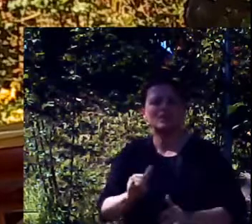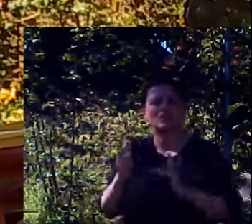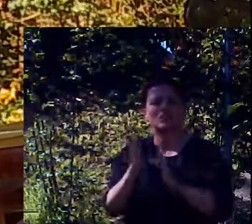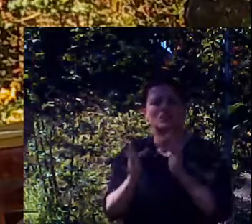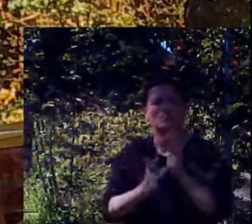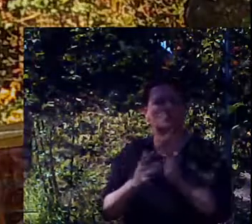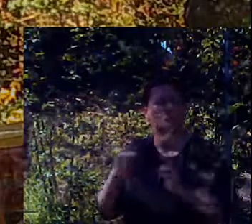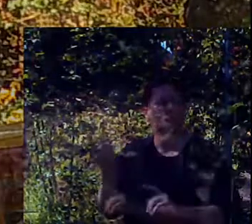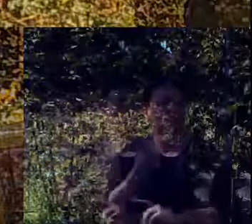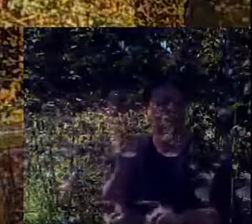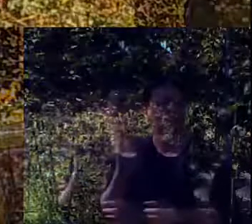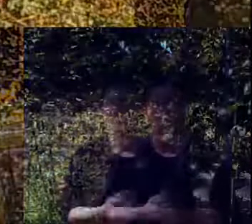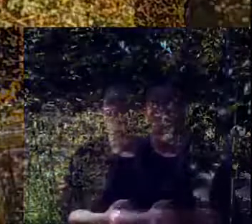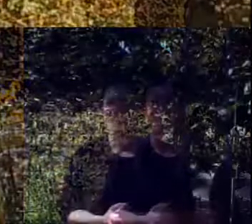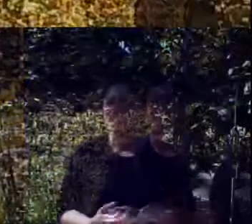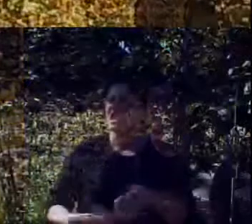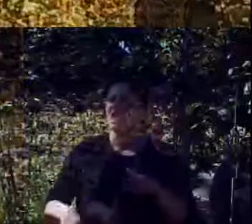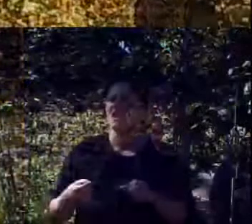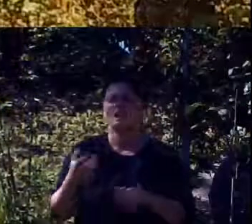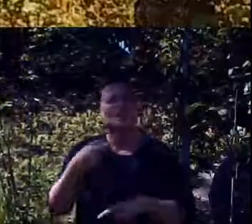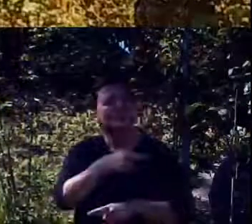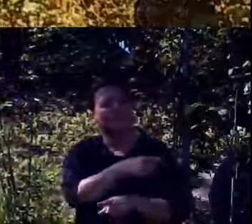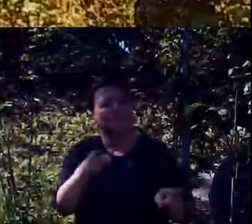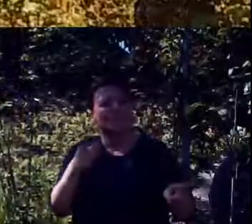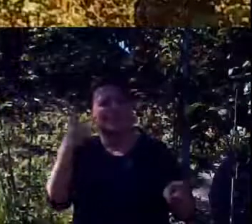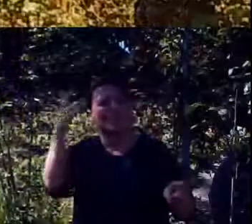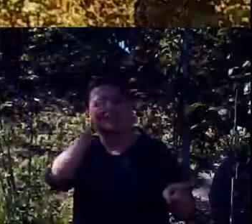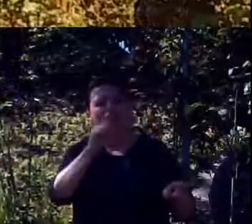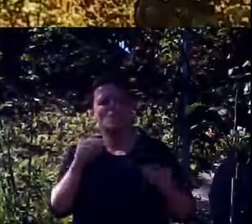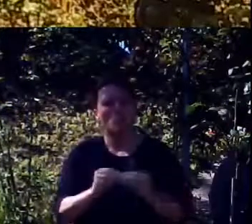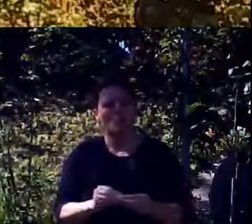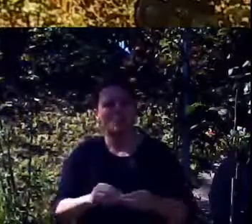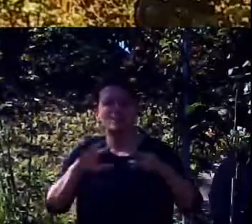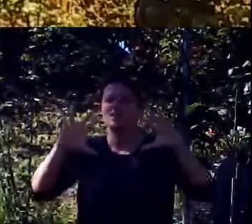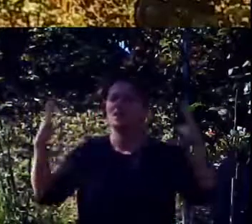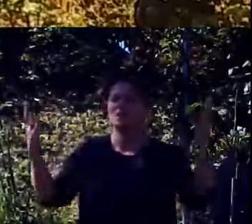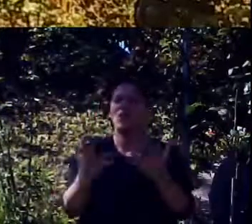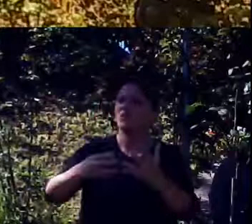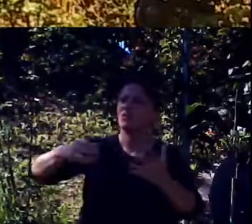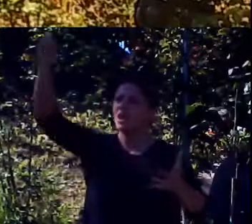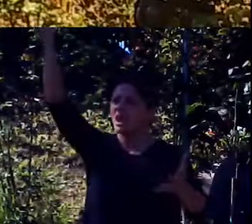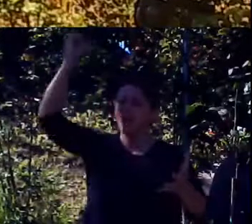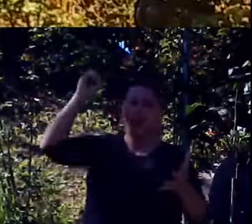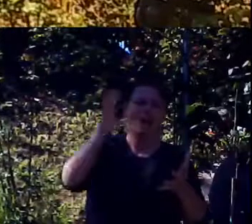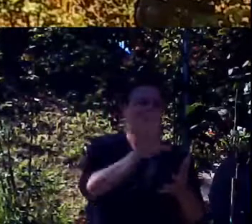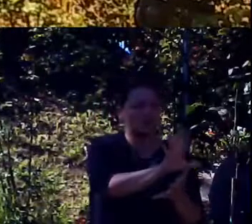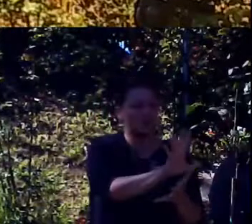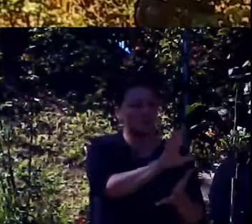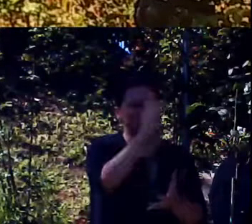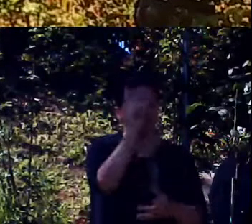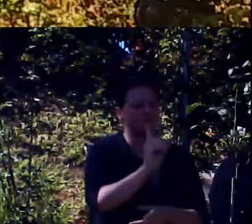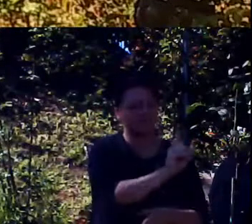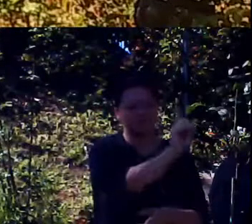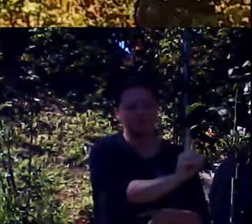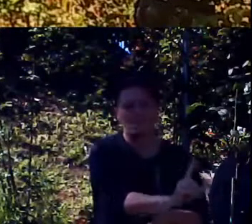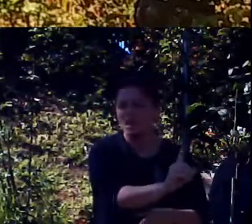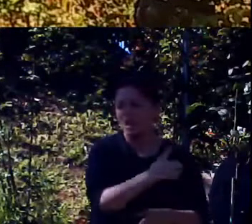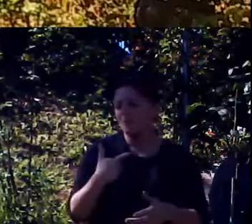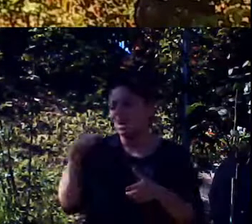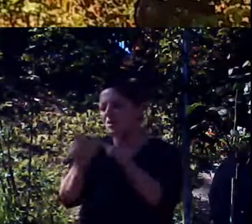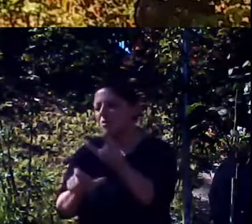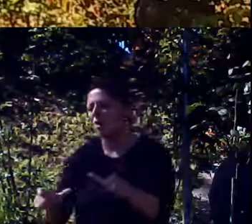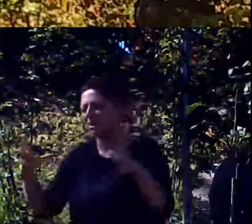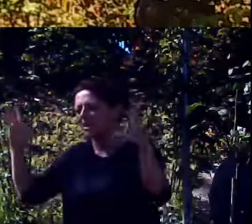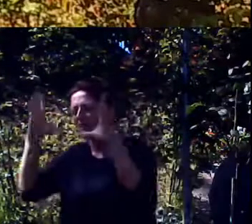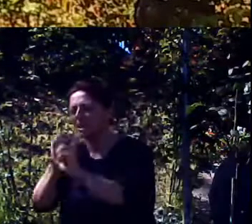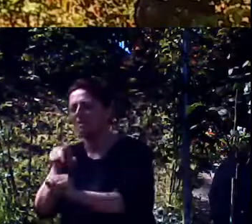la luce è venuta nel mondo ma gli uomini hanno amato più le tenebre che la luce perché le